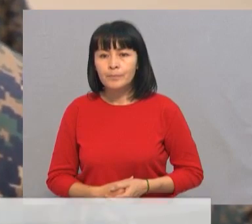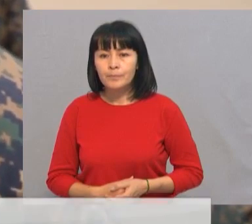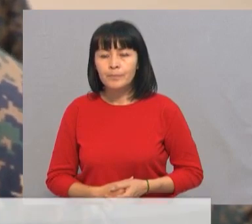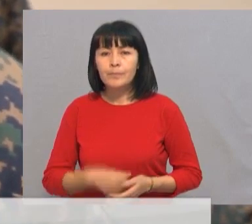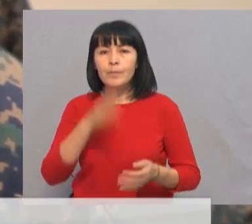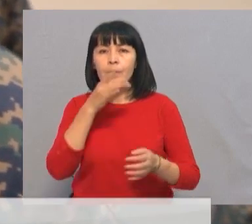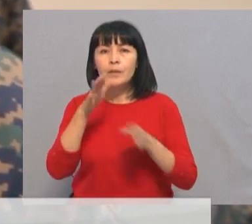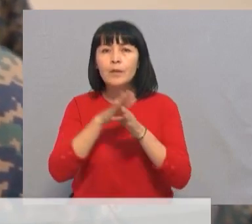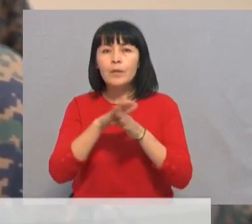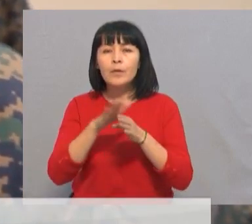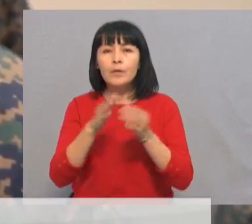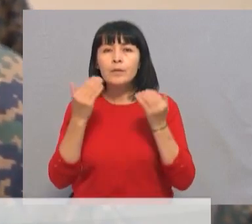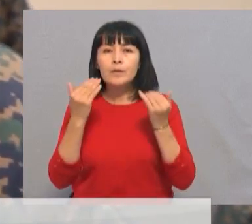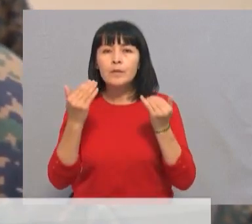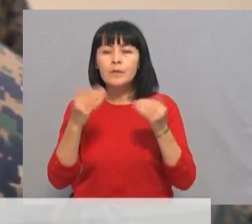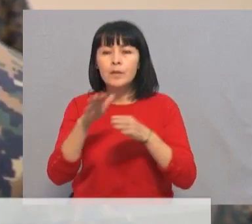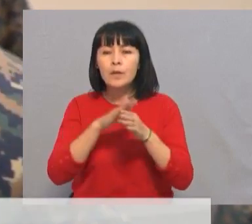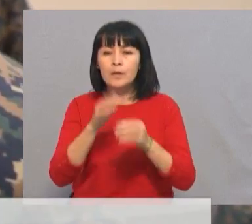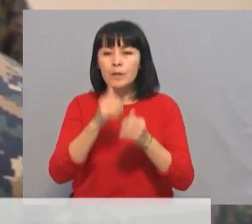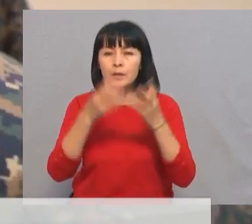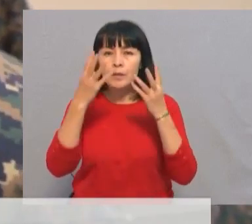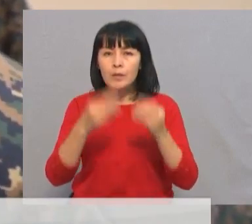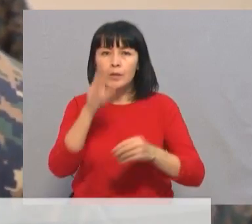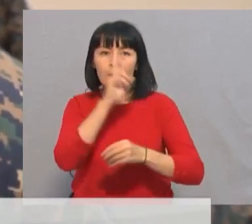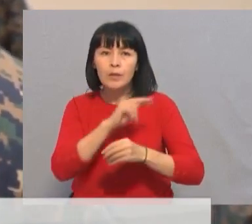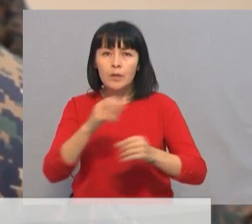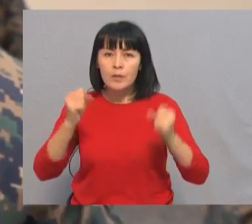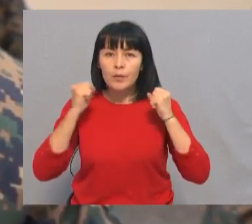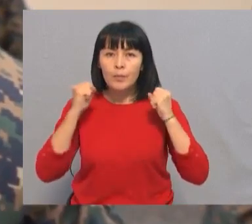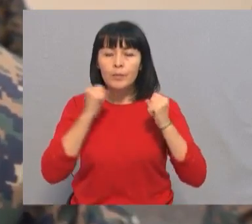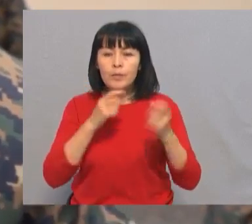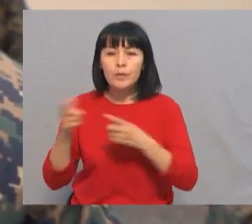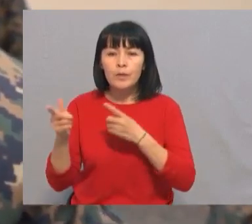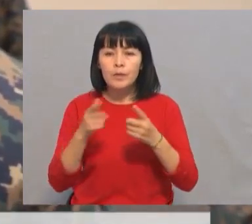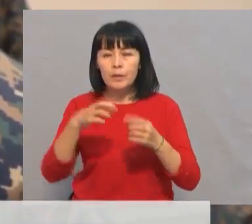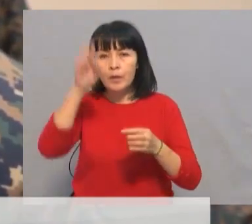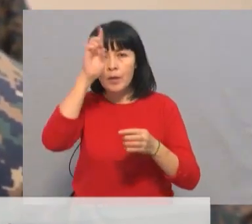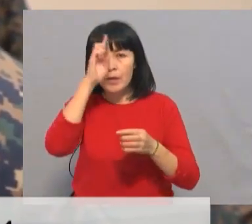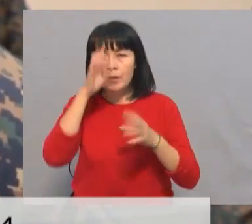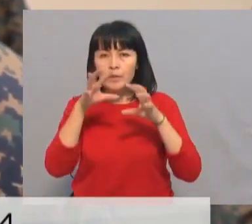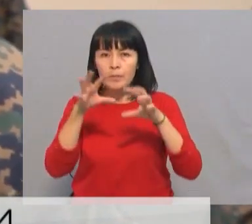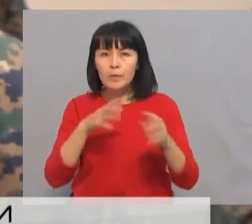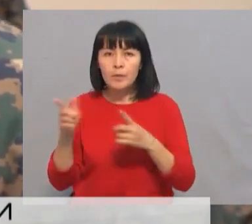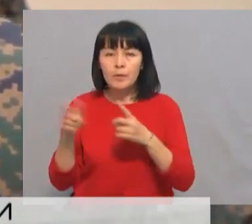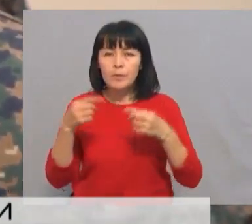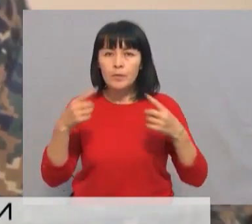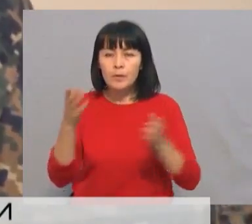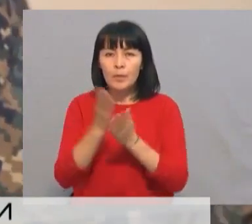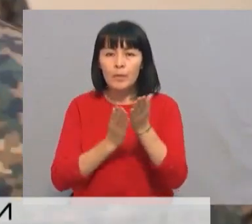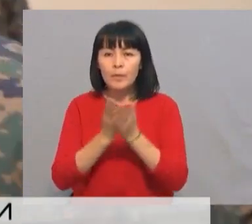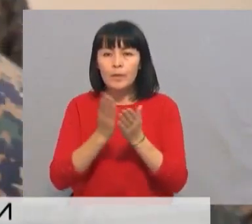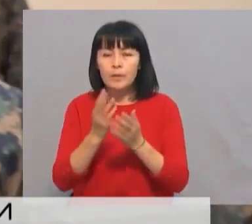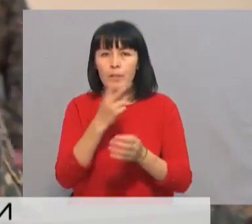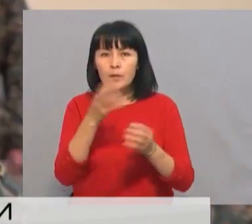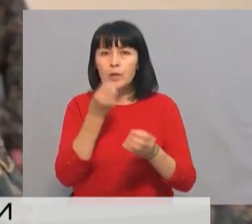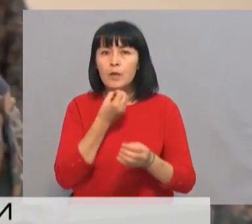Во время прохождения службы в части я проходил ежедневные занятия по физической подготовке, государственно-правовой подготовке и по другим направлениям